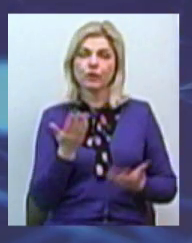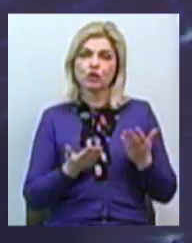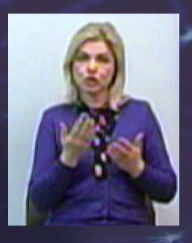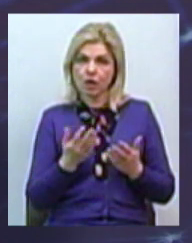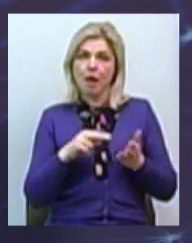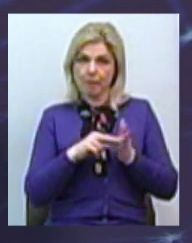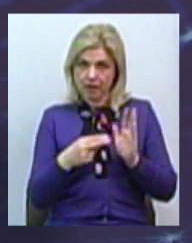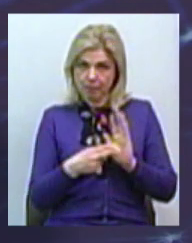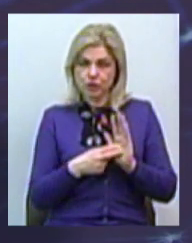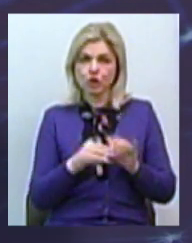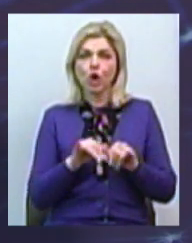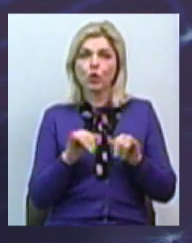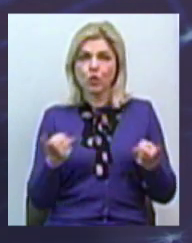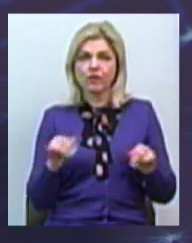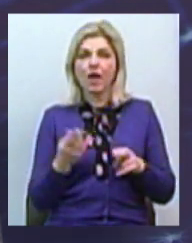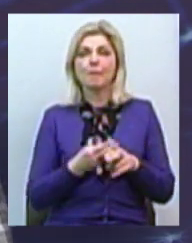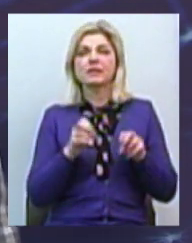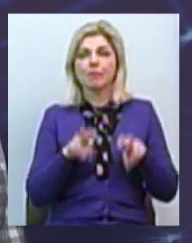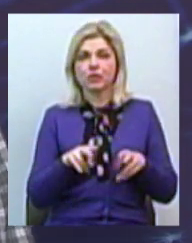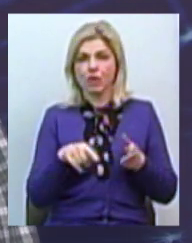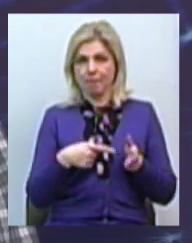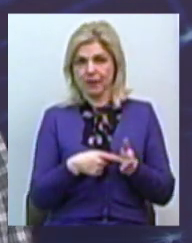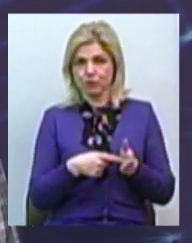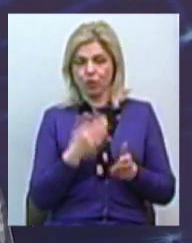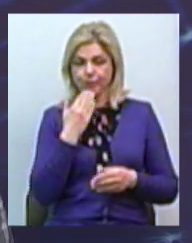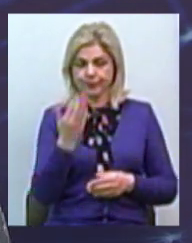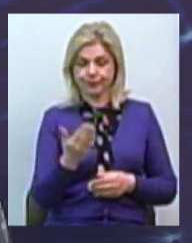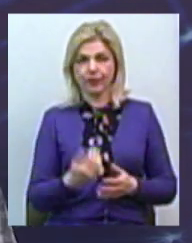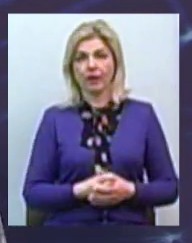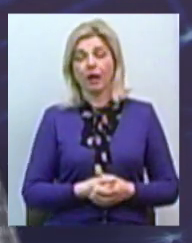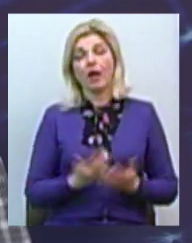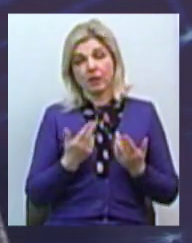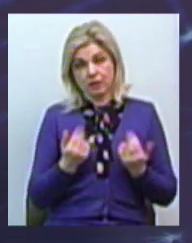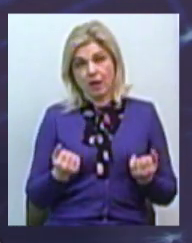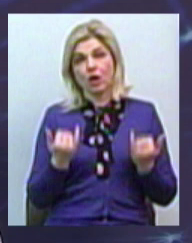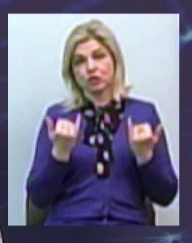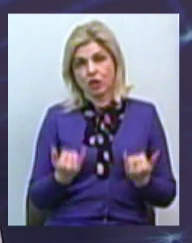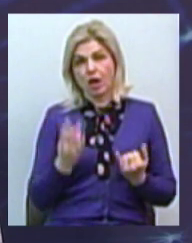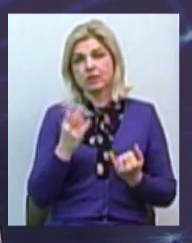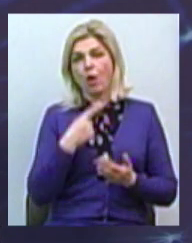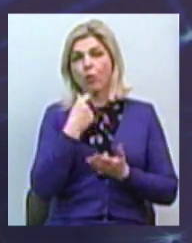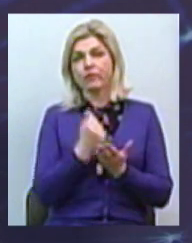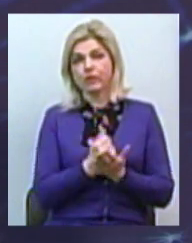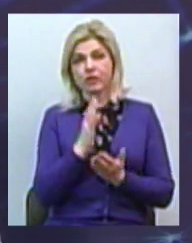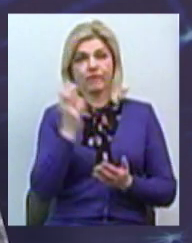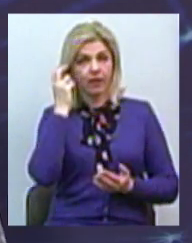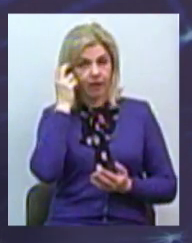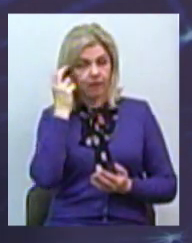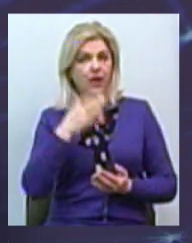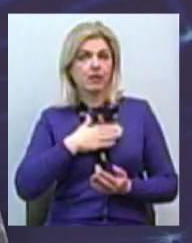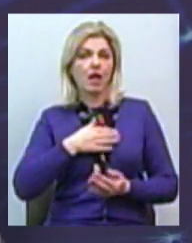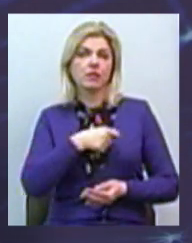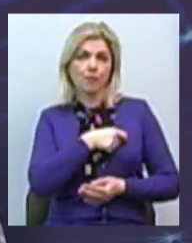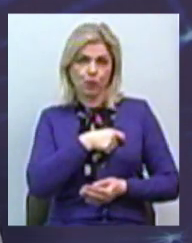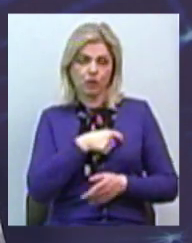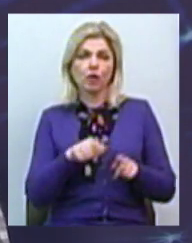Так, в проєкті програми, який зараз на узгодженні у Києві, та я думаю, що наші депутати теж його